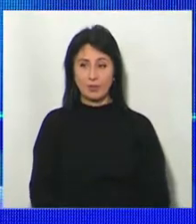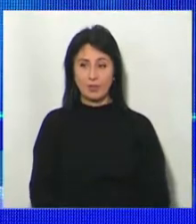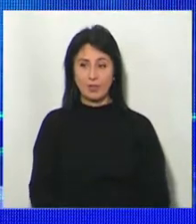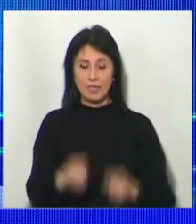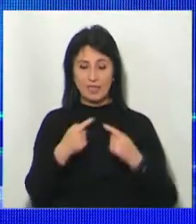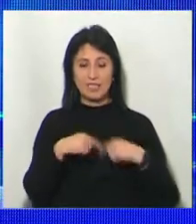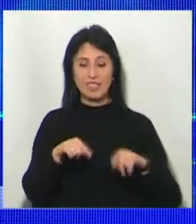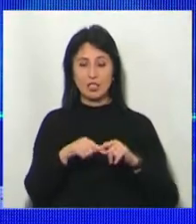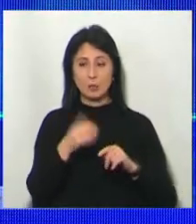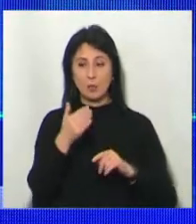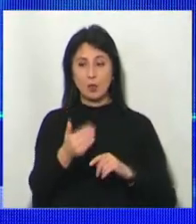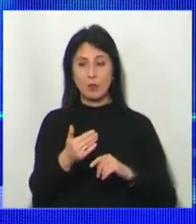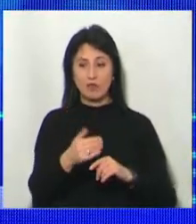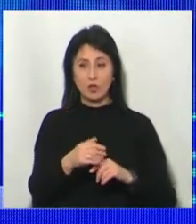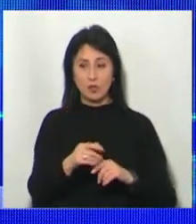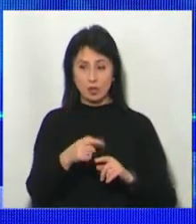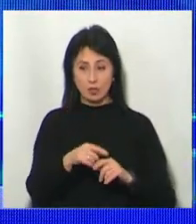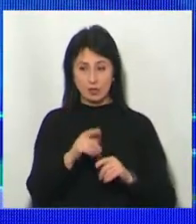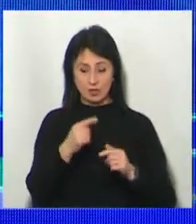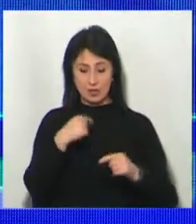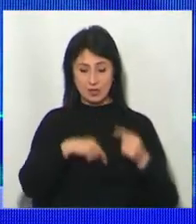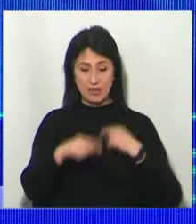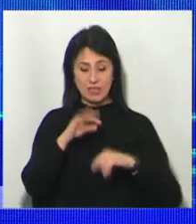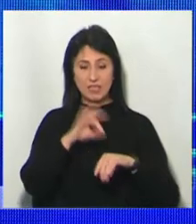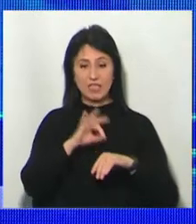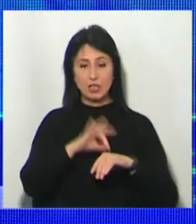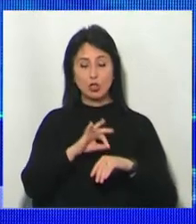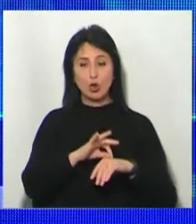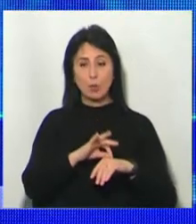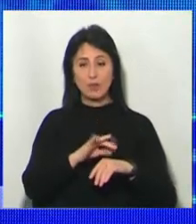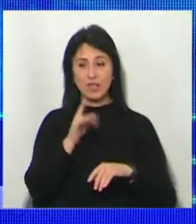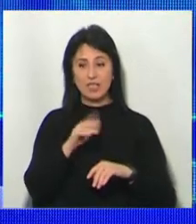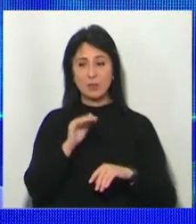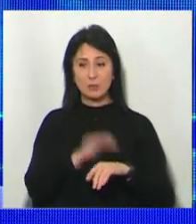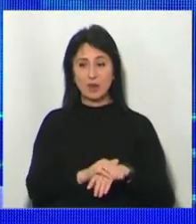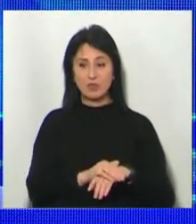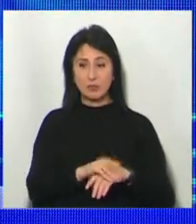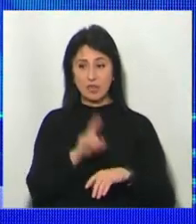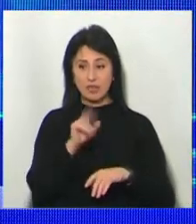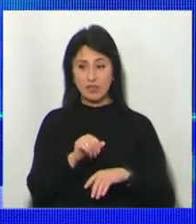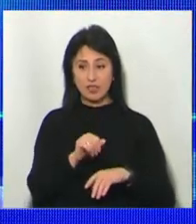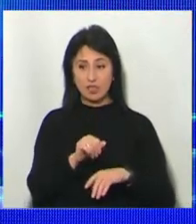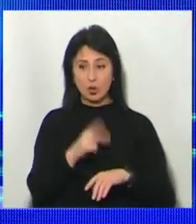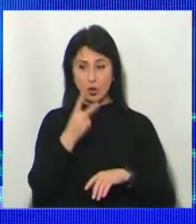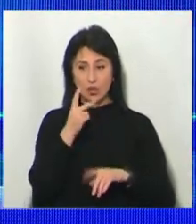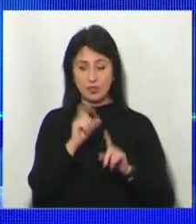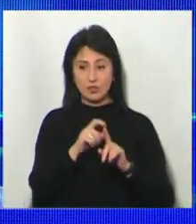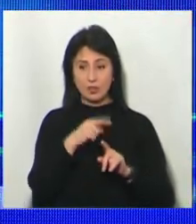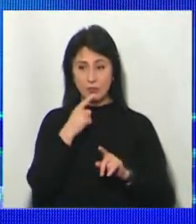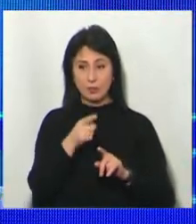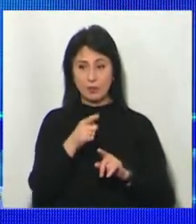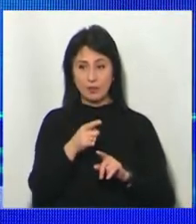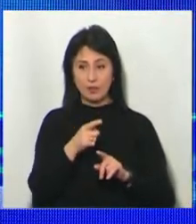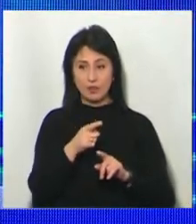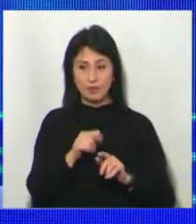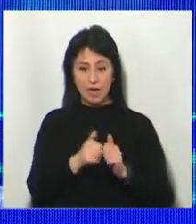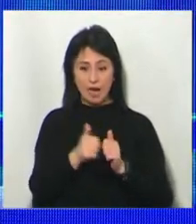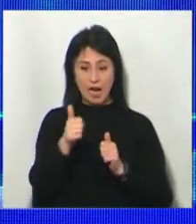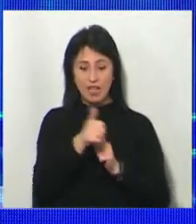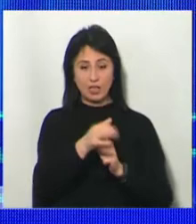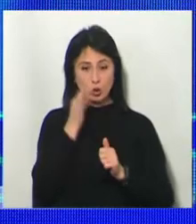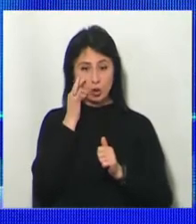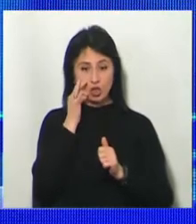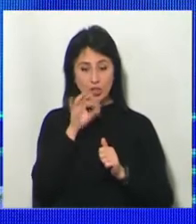hipertenzia sazogadovebis mer, koronaruli sindromis riskis faktorebši, da, ori sitkvet mindav tkva, kada ustro